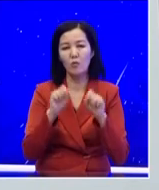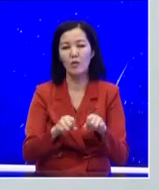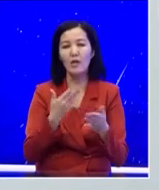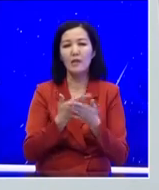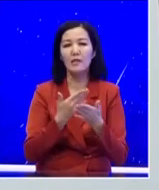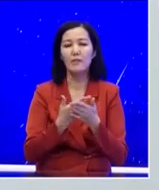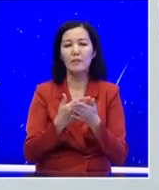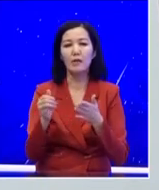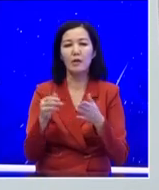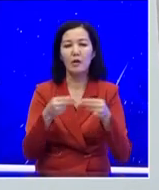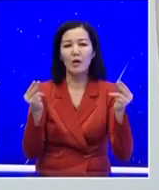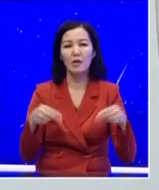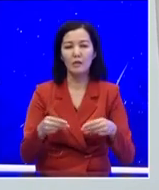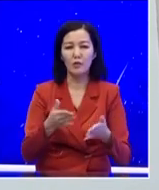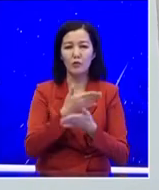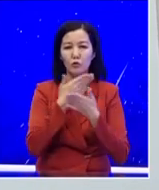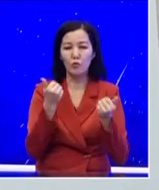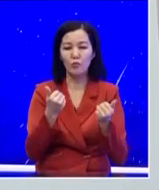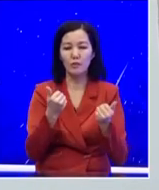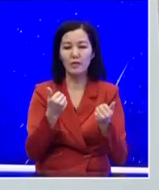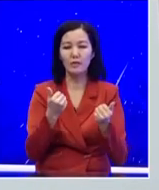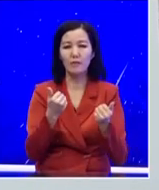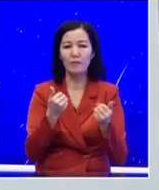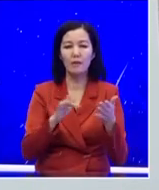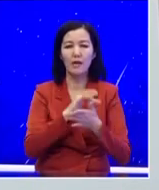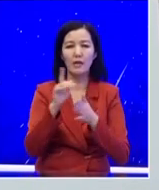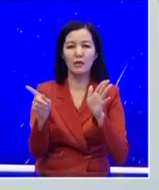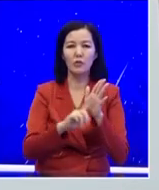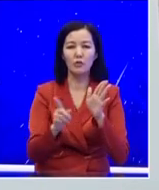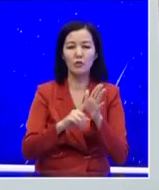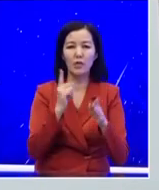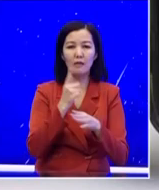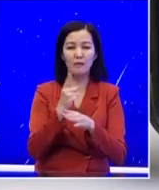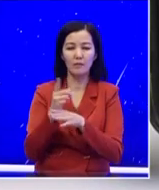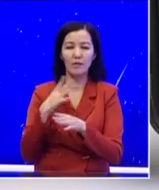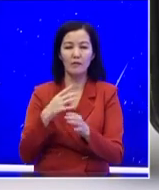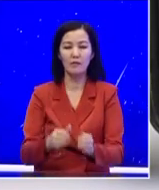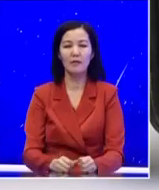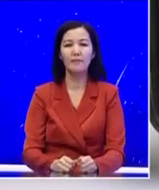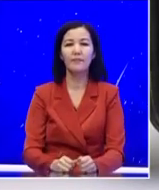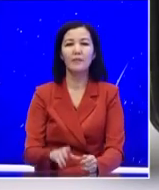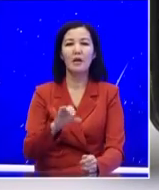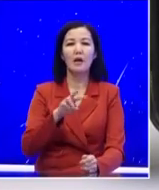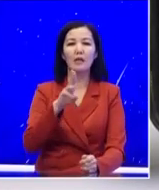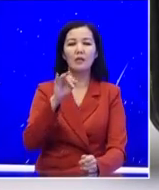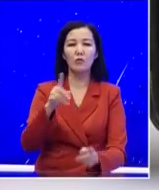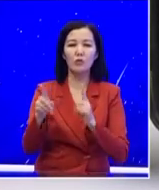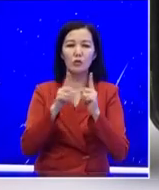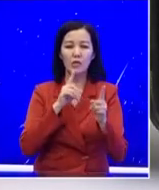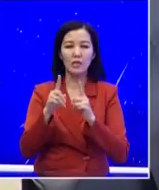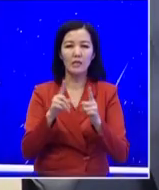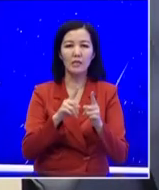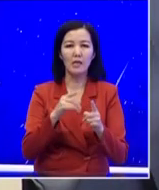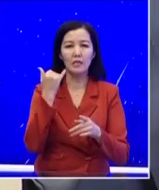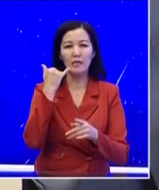арнайы анықтамасымен рұқсат қағаздары жоқ болған жағдайда қалада жүруге тыйым салынады. Антикор Лайф жиынында тұрғындар